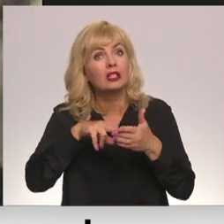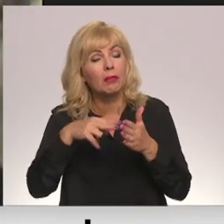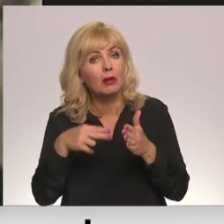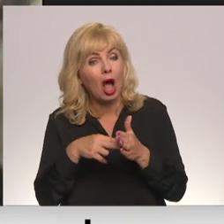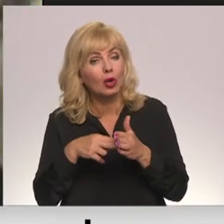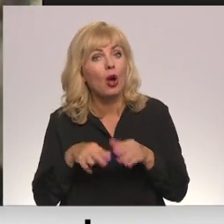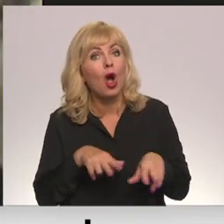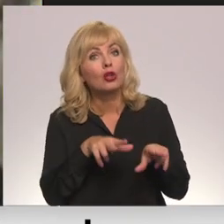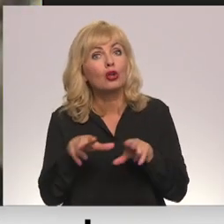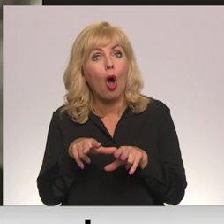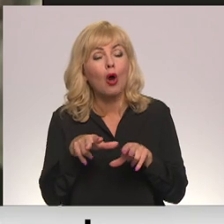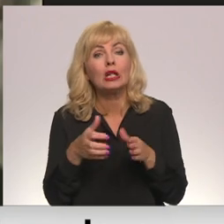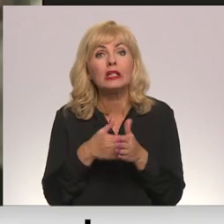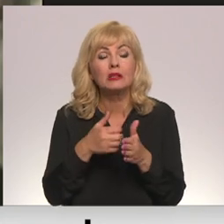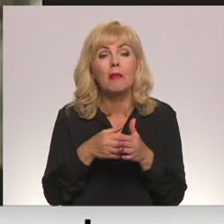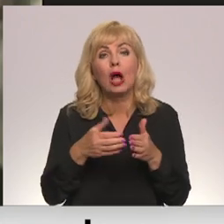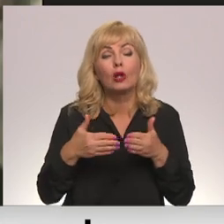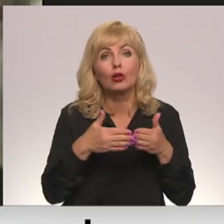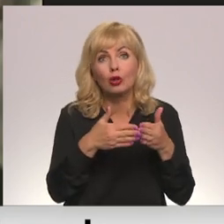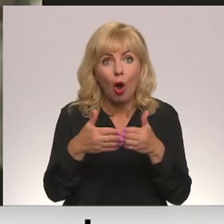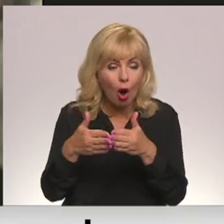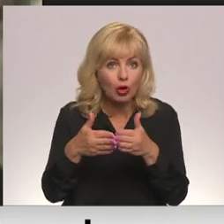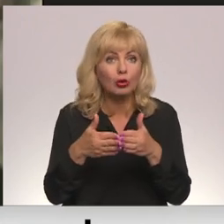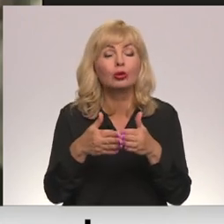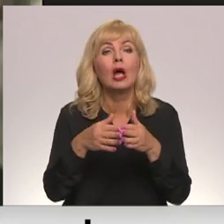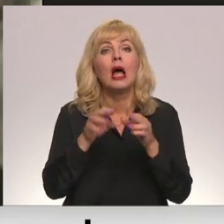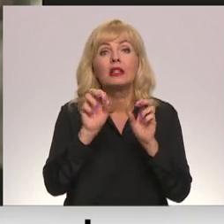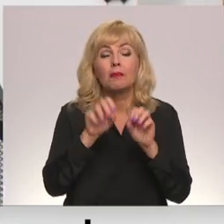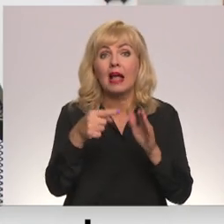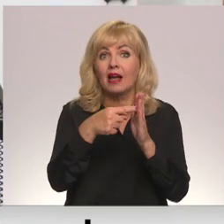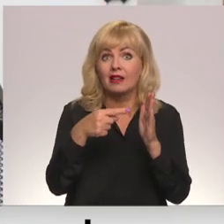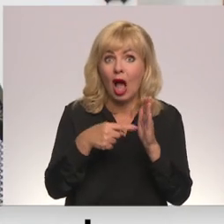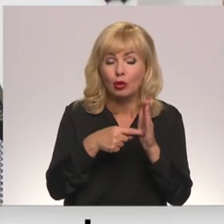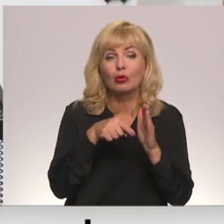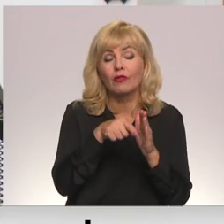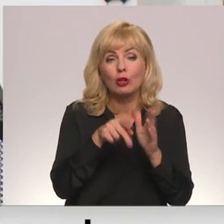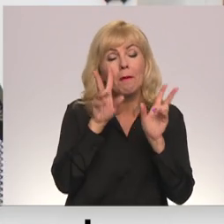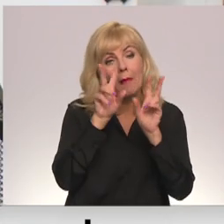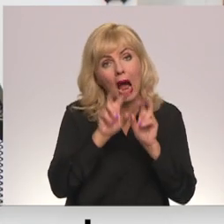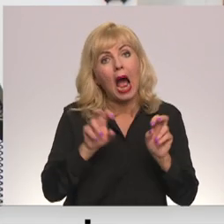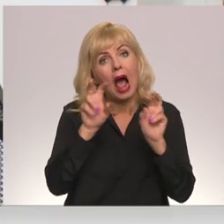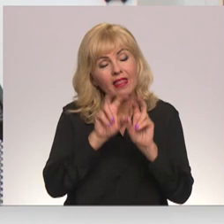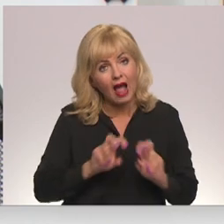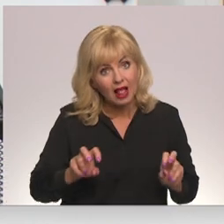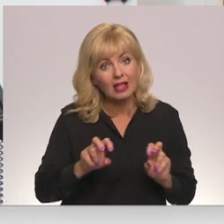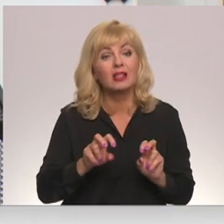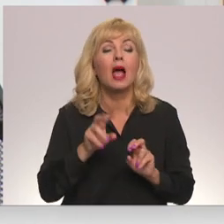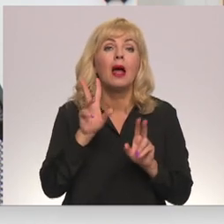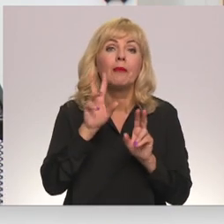Dronu izmanto brīvostas flotes hidrologi, kuri pēcāk iegūtos datus analizē. Respektīvi, vienlaicīgi var